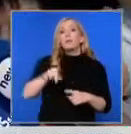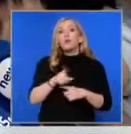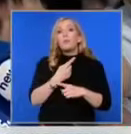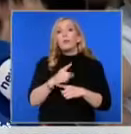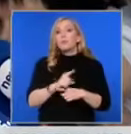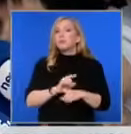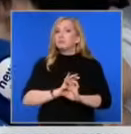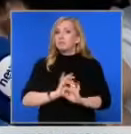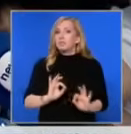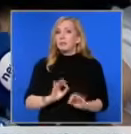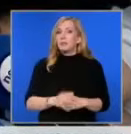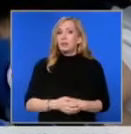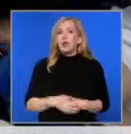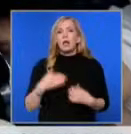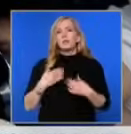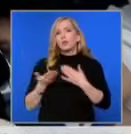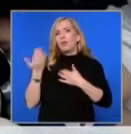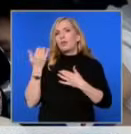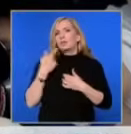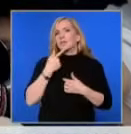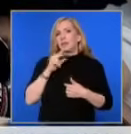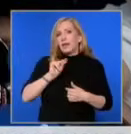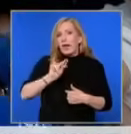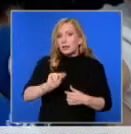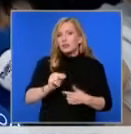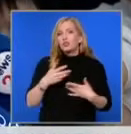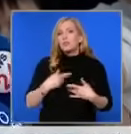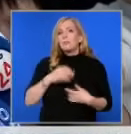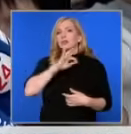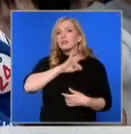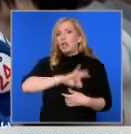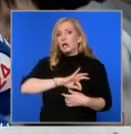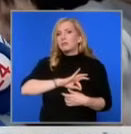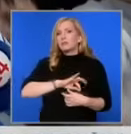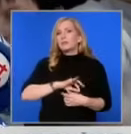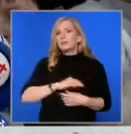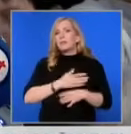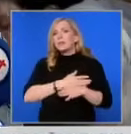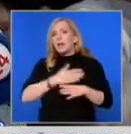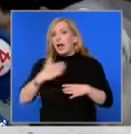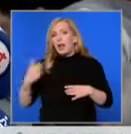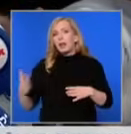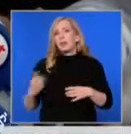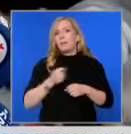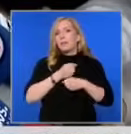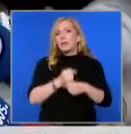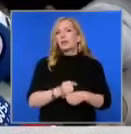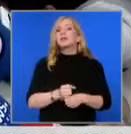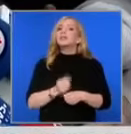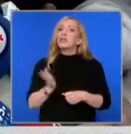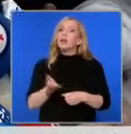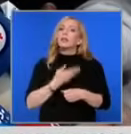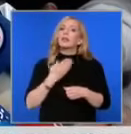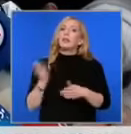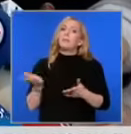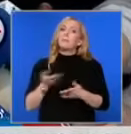стабилно. Аз отдавна съм ви казал, че има всички шансове да изкара цял мандат това управление. Нека да мине ротацията и вече се